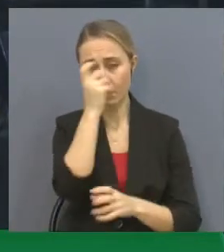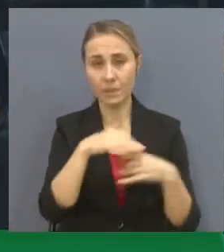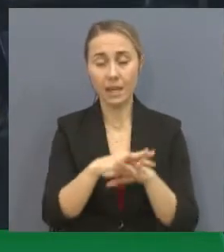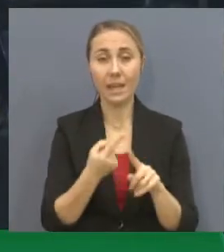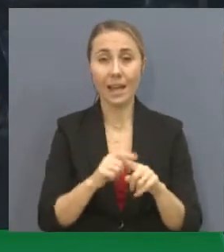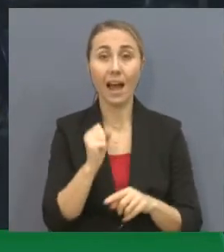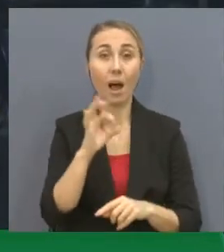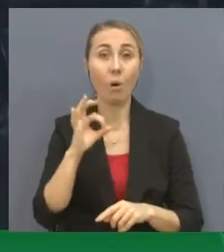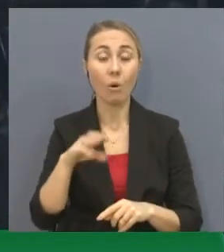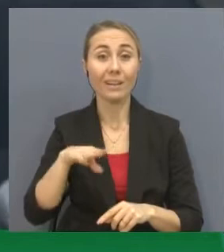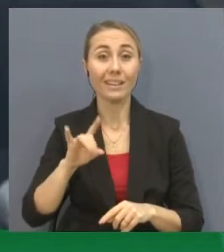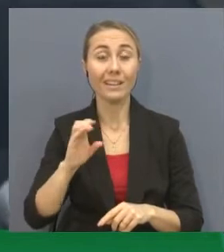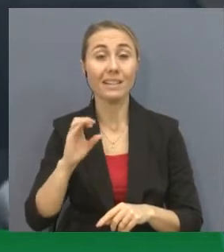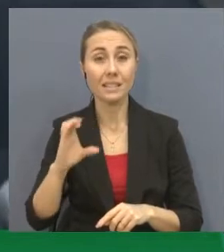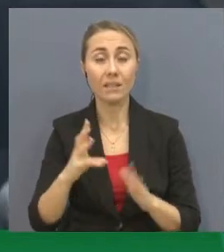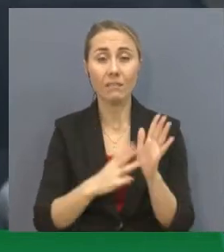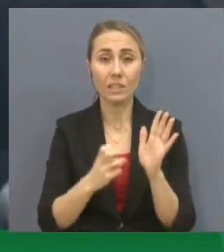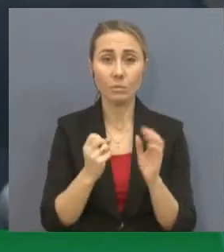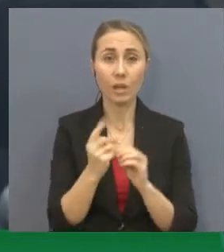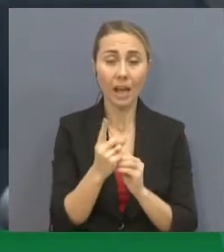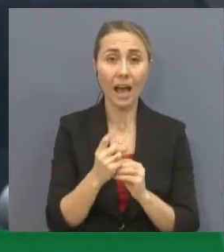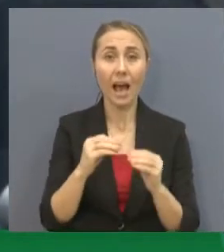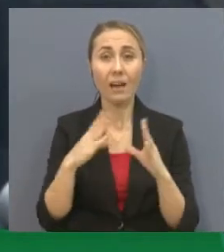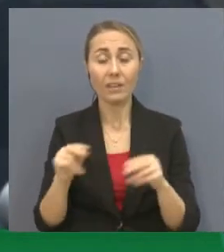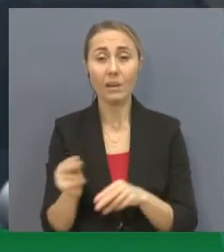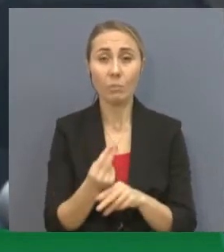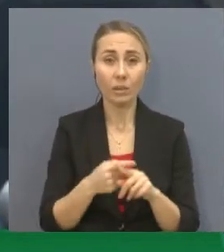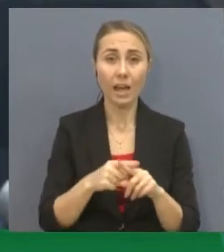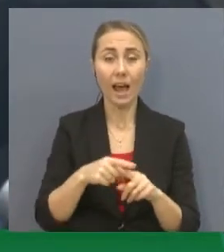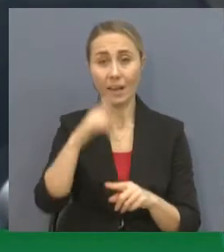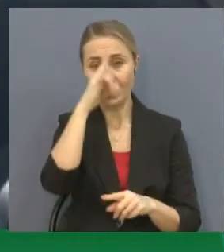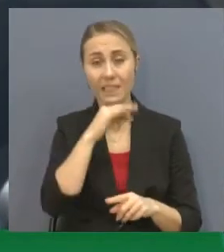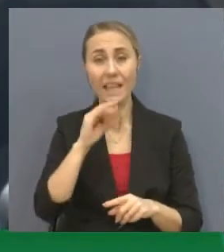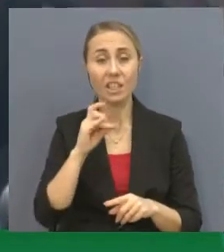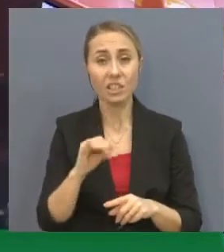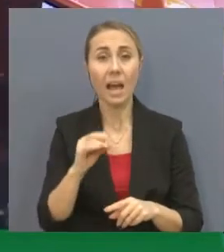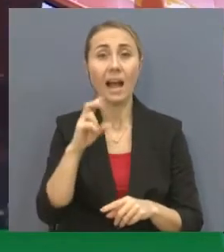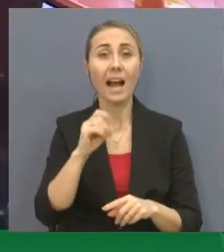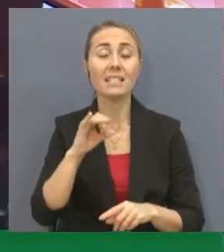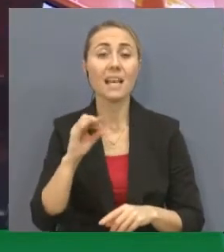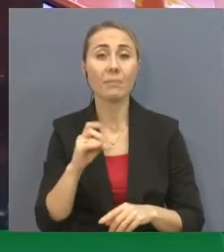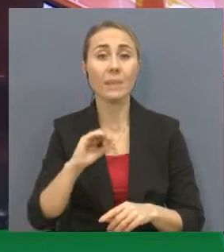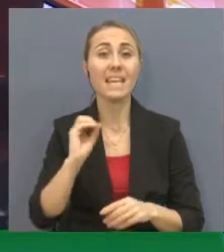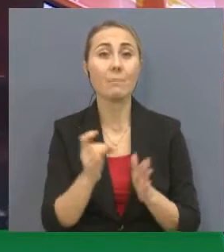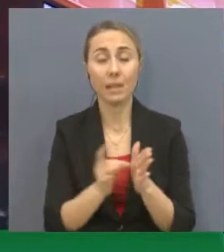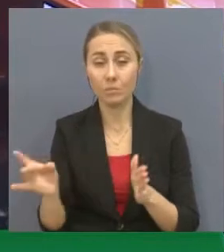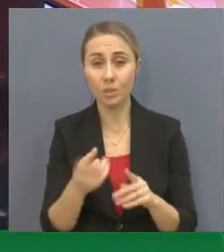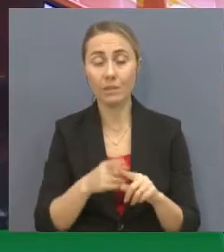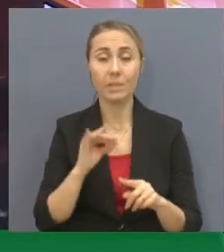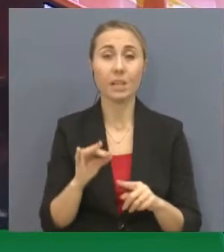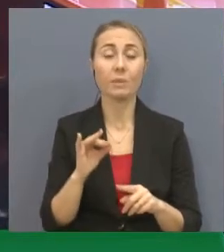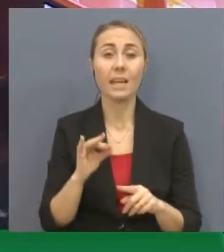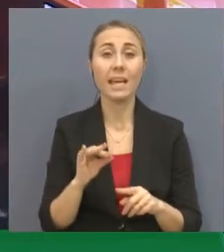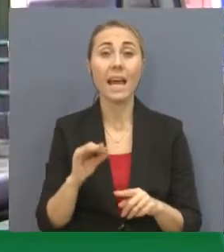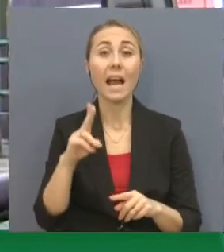акционерное общество танос 811 авторемонтный завод казахстан инжиниринг предприятие казарм фермин томском районе и непосредственно